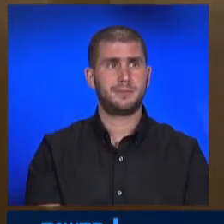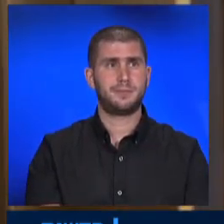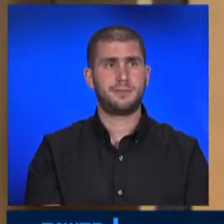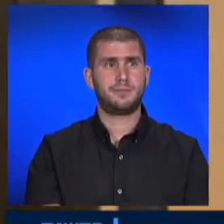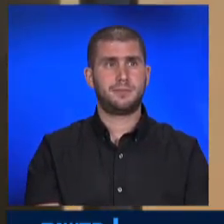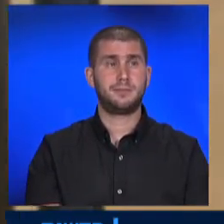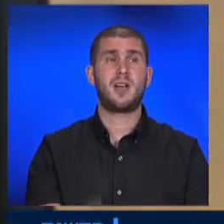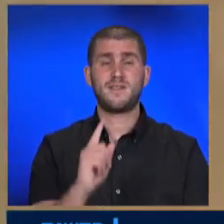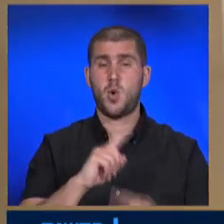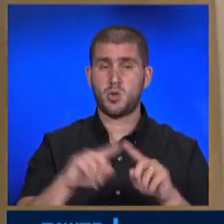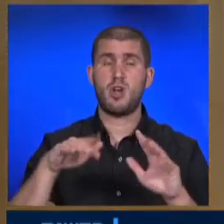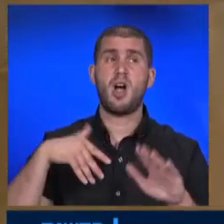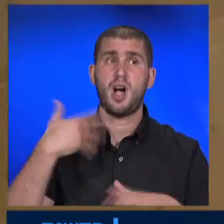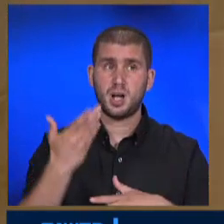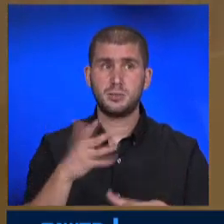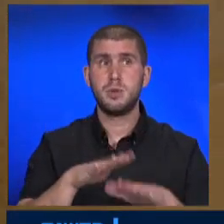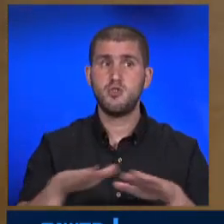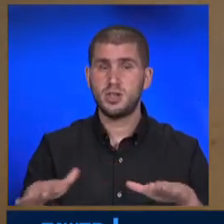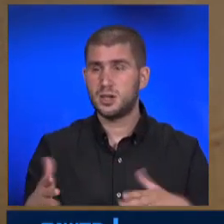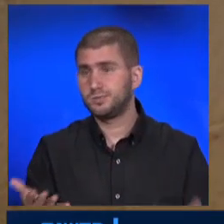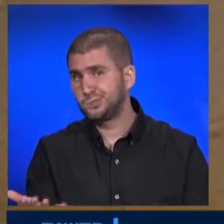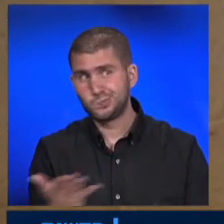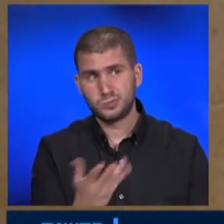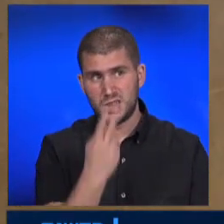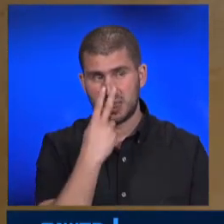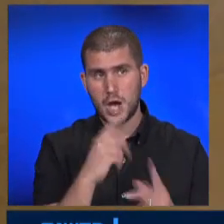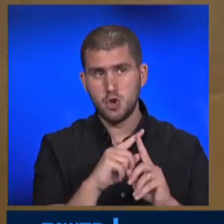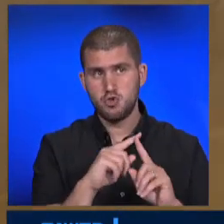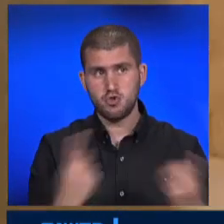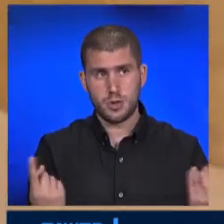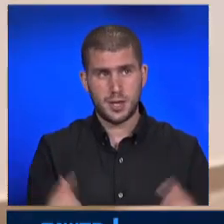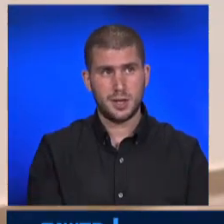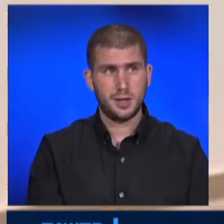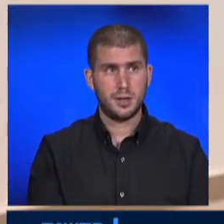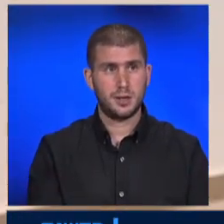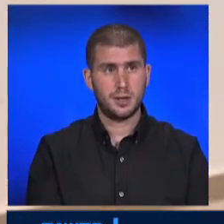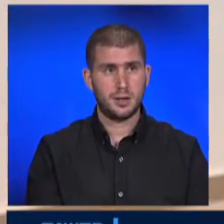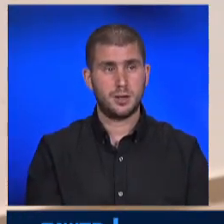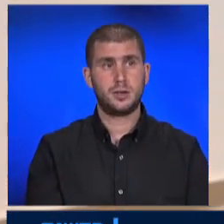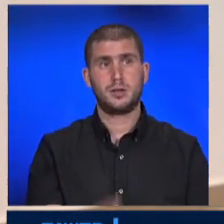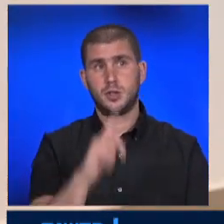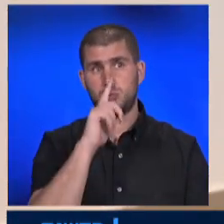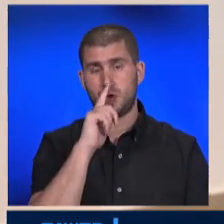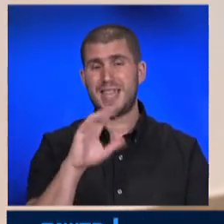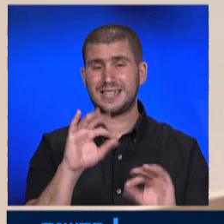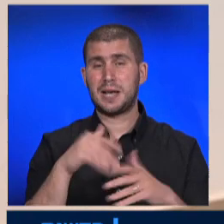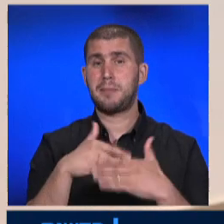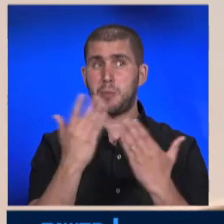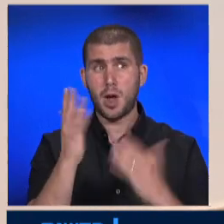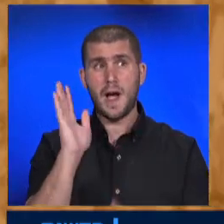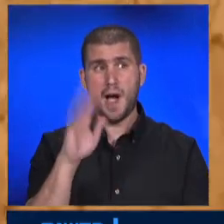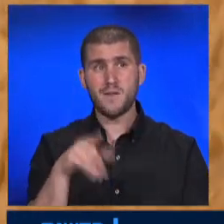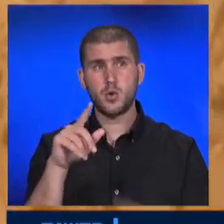אלא שחודש אחר כך בשטח הדברים נראים אחרת לגמרי. יום ראשון, 10 בבוקר, למרות